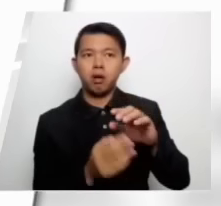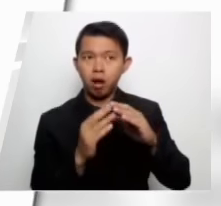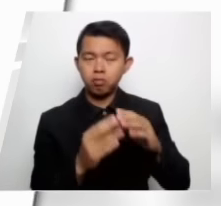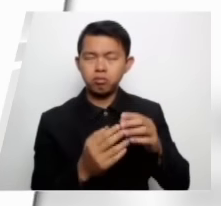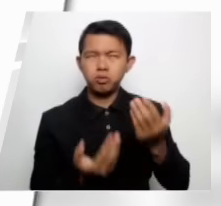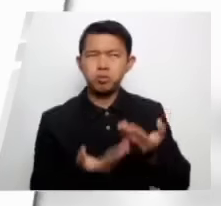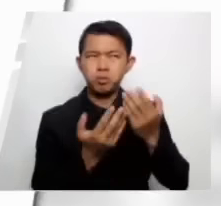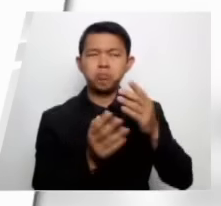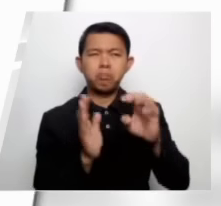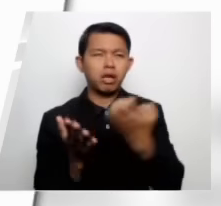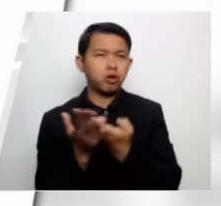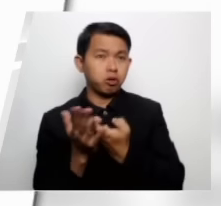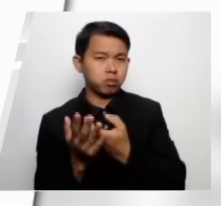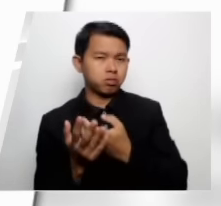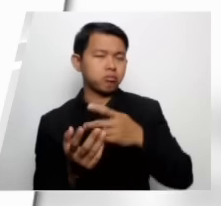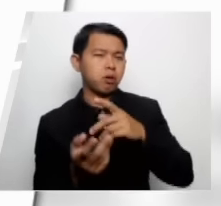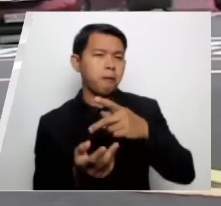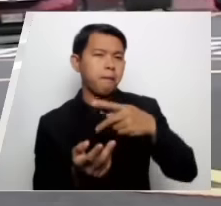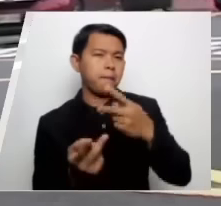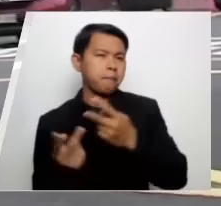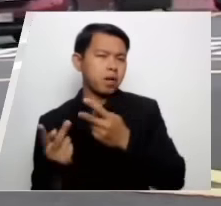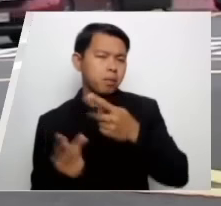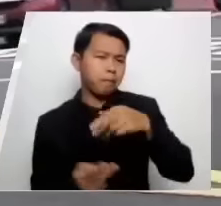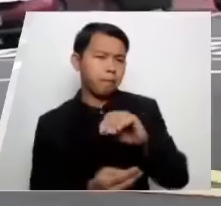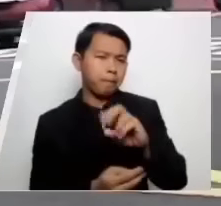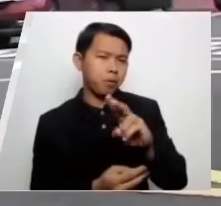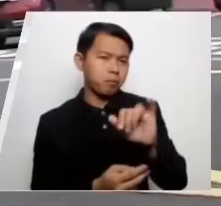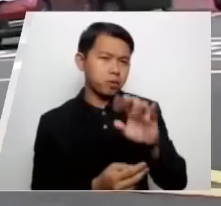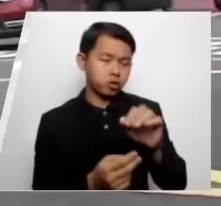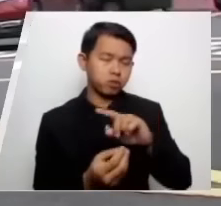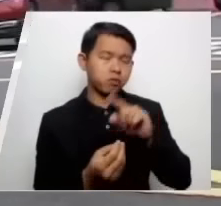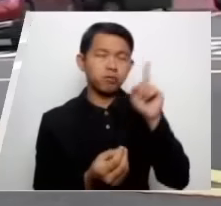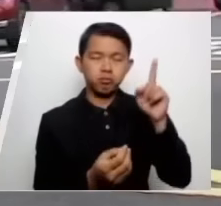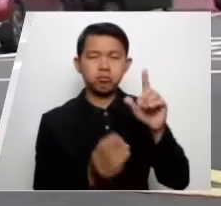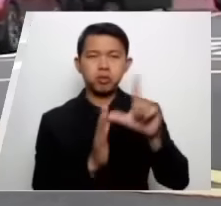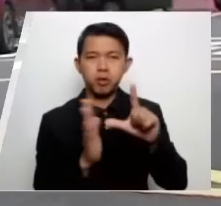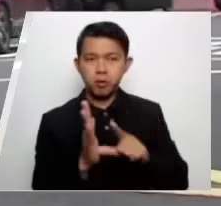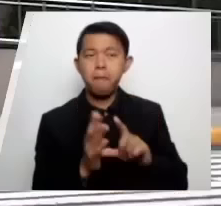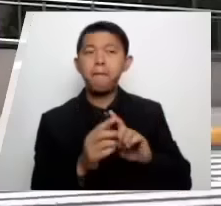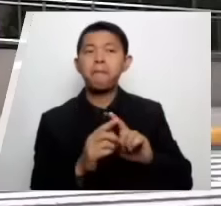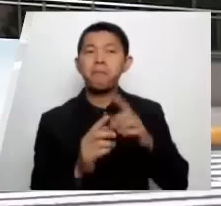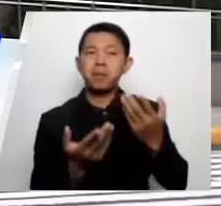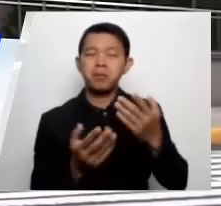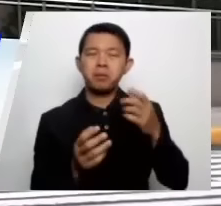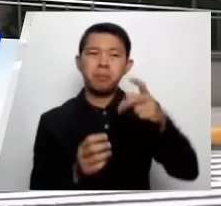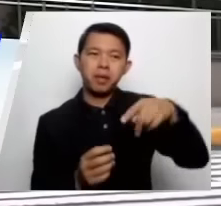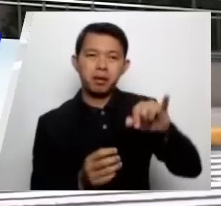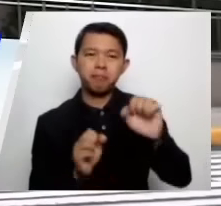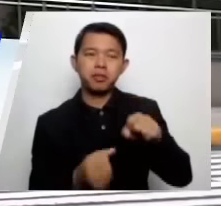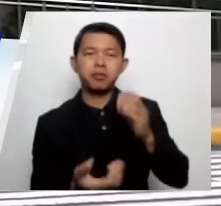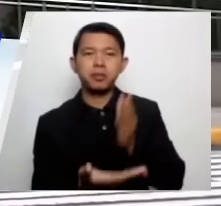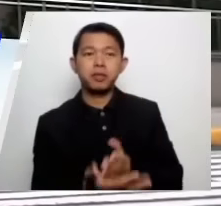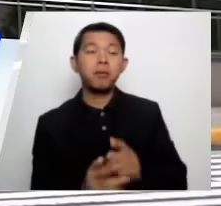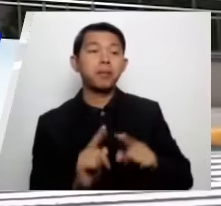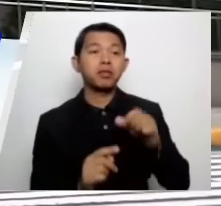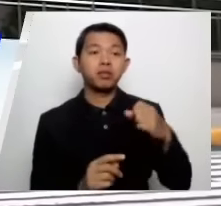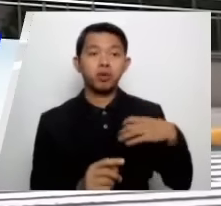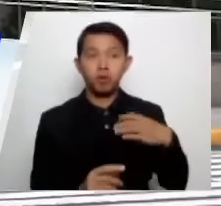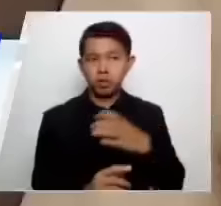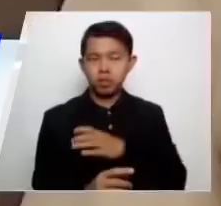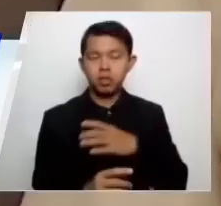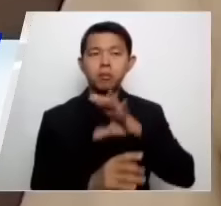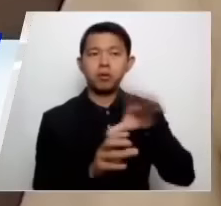saligang batas, posibleng tumigil ang PI. Malabo namang makarating bukas ang mga kongresista sa imbestigasyon ng Senado sa umano'y bilihan ng